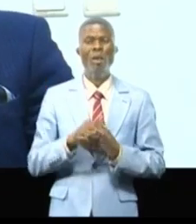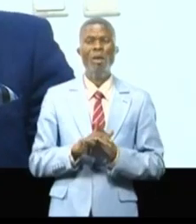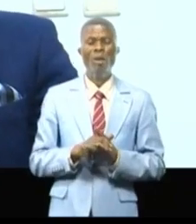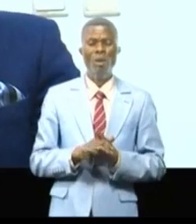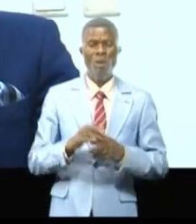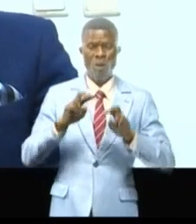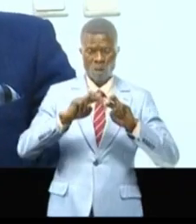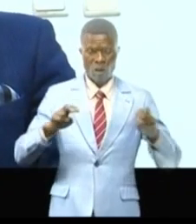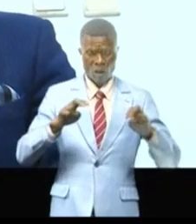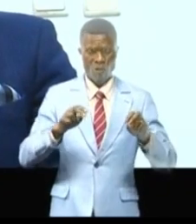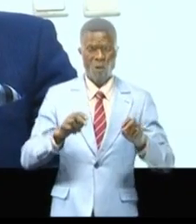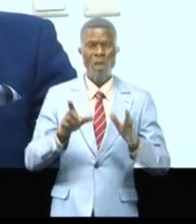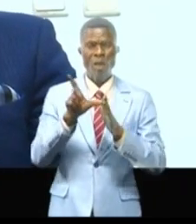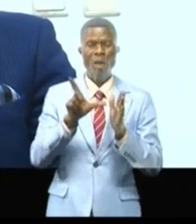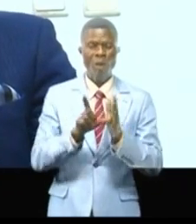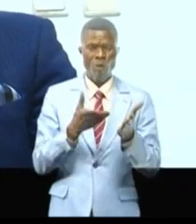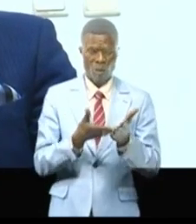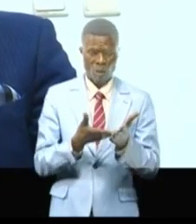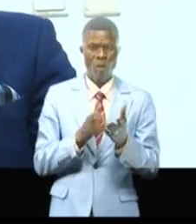vérifier la conformité.